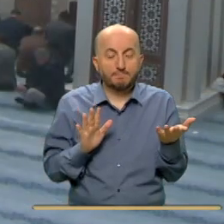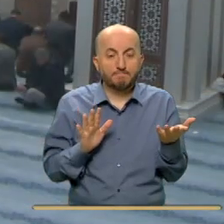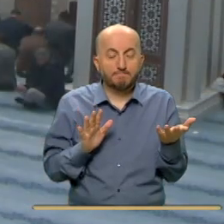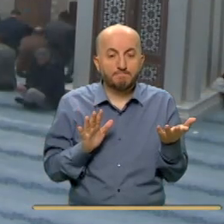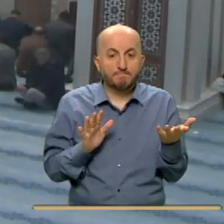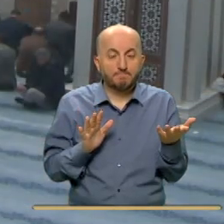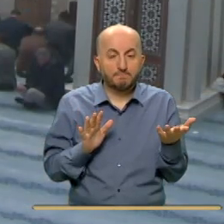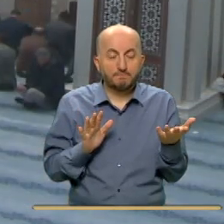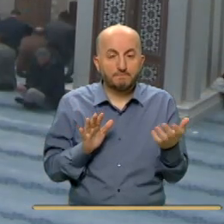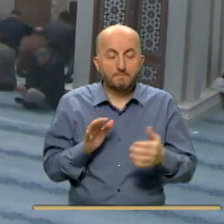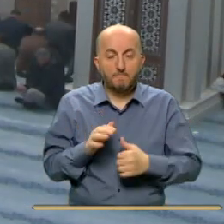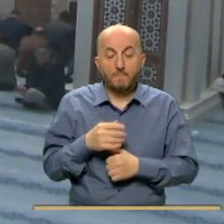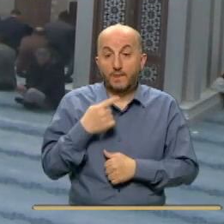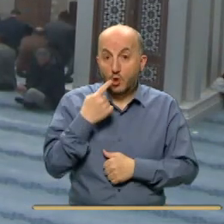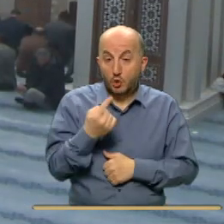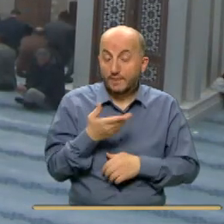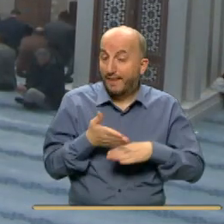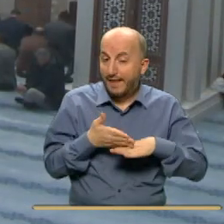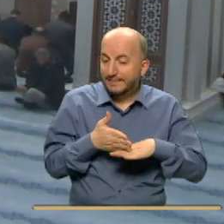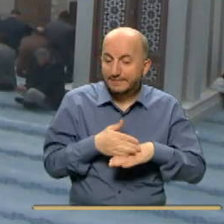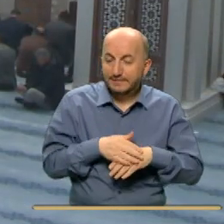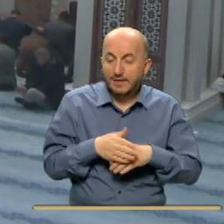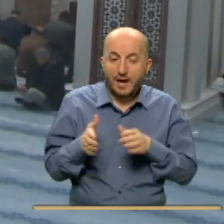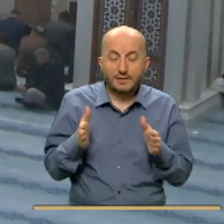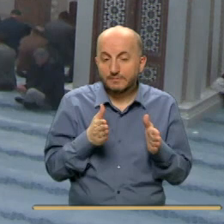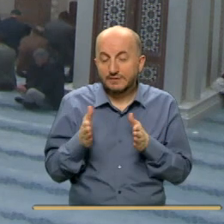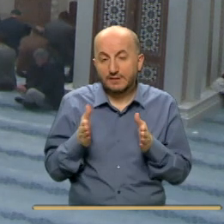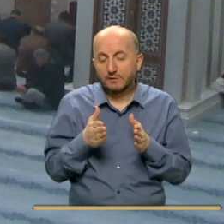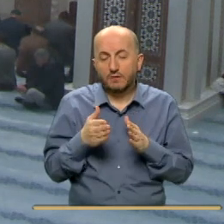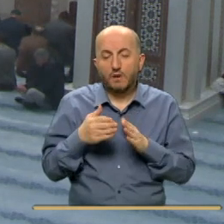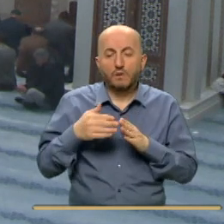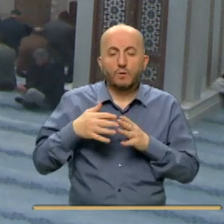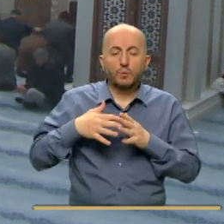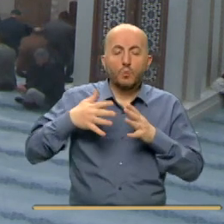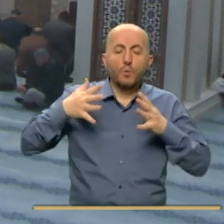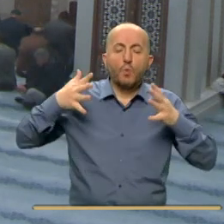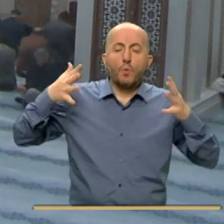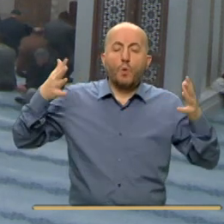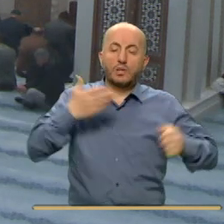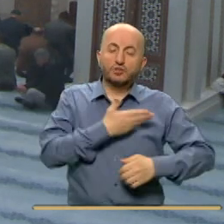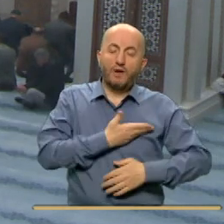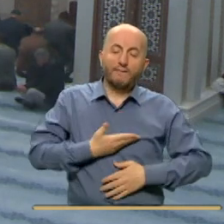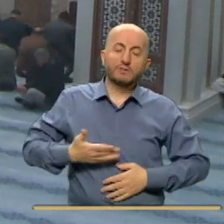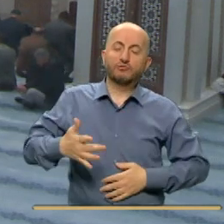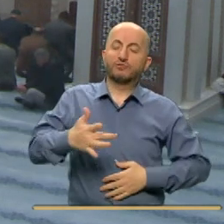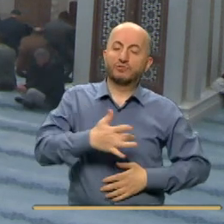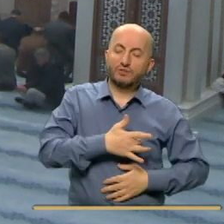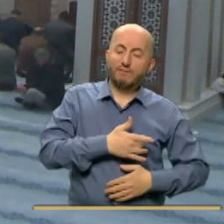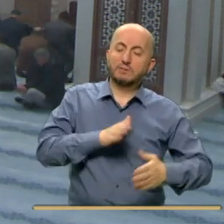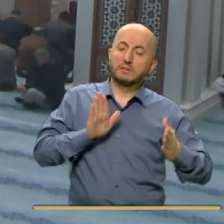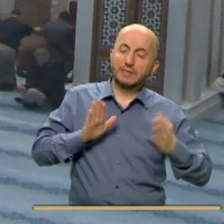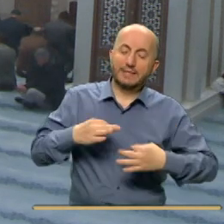Dedirtmeyeyim diyoruz. Niye? Aramızdaki o engin sevginin, şefkatin, merhametin, karşılıklı